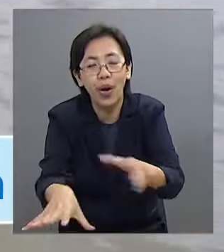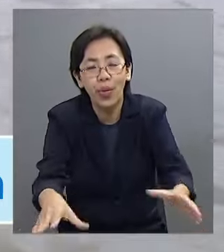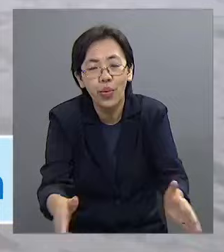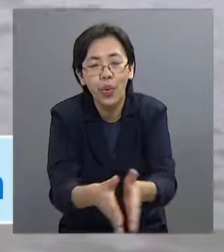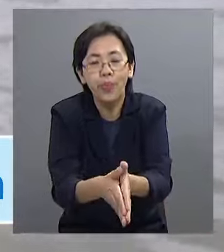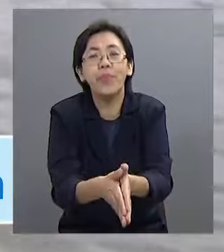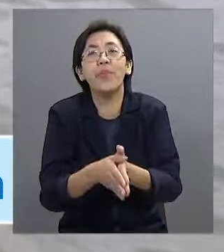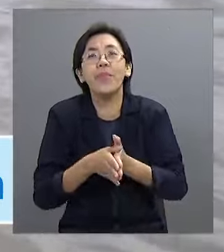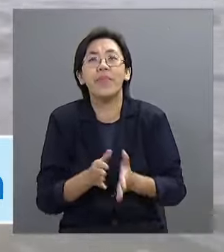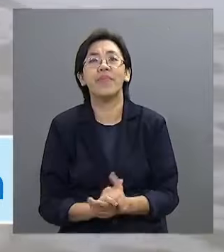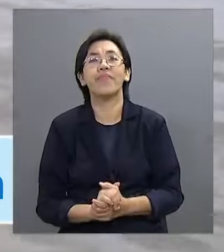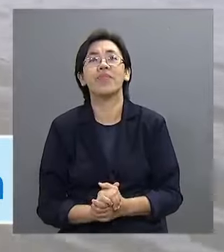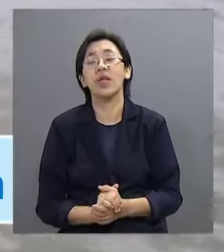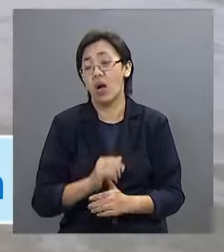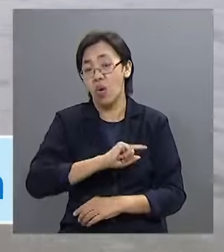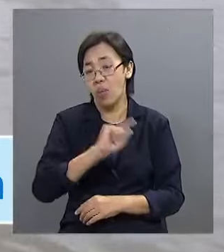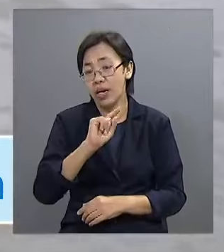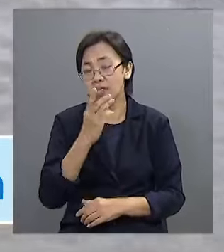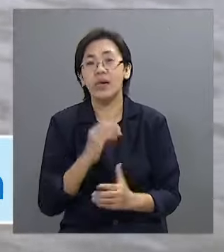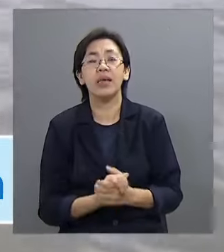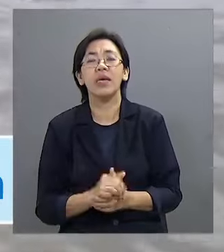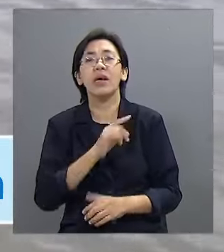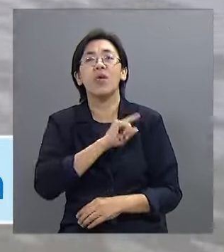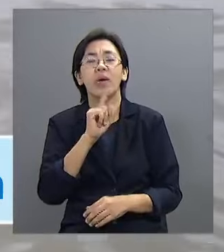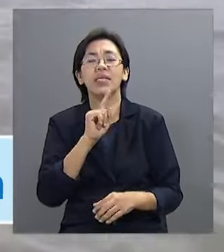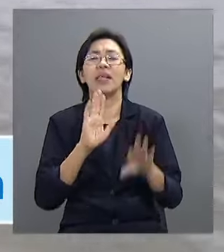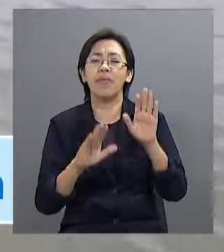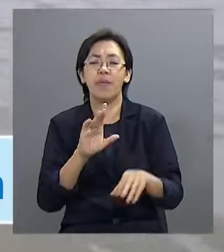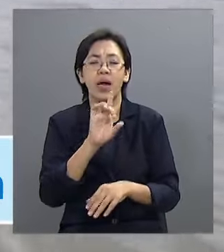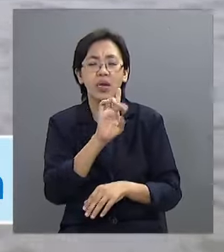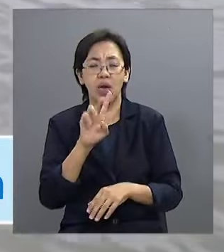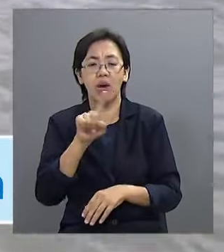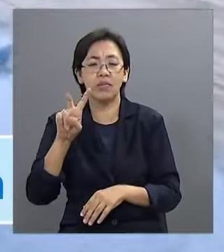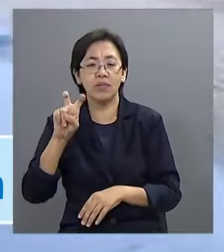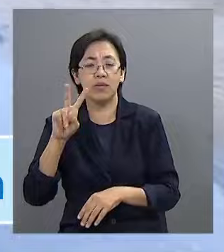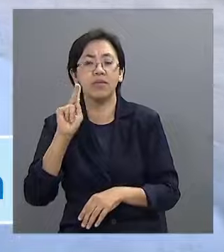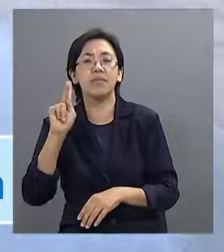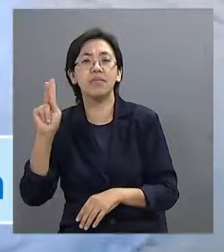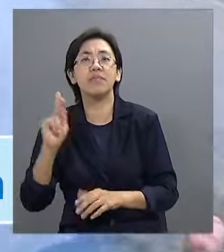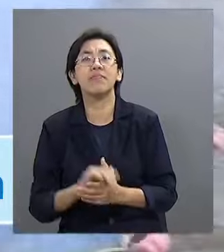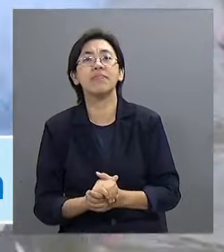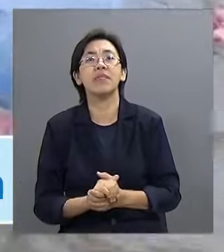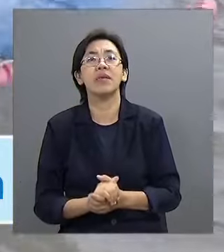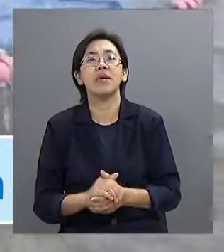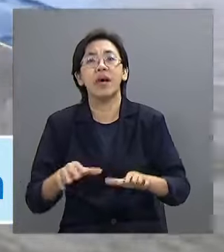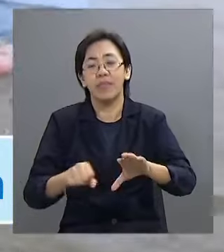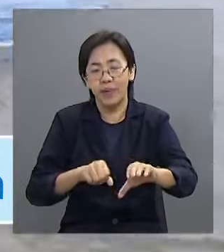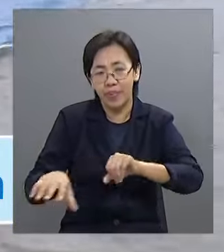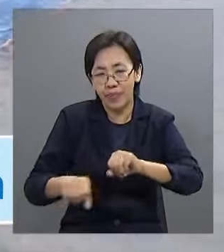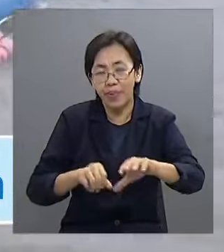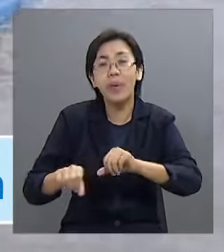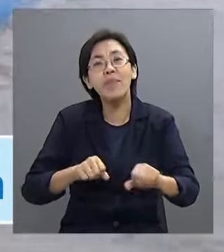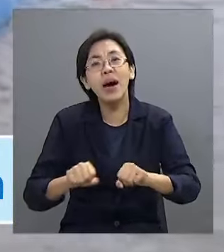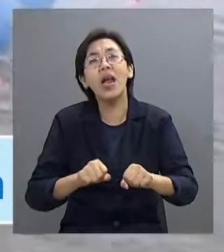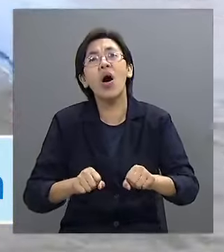จับกุ้งเคยได้คนละไม่ต่ำกว่า100ถึง200กิโลกรัมต่อวันค่ะ บางส่วนก็นำแบ่งไปรับประทานทำอาหารรับประท